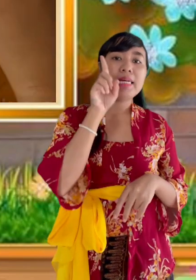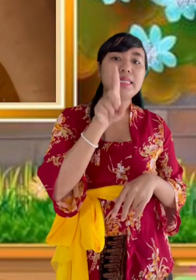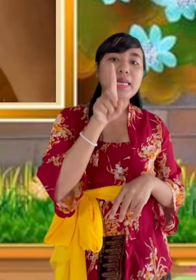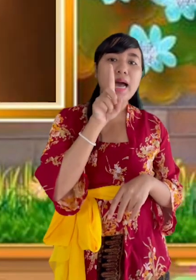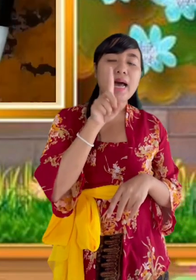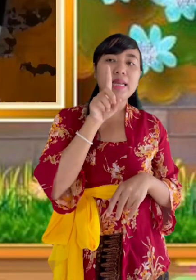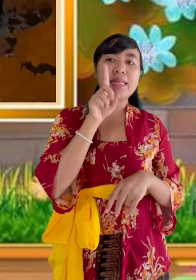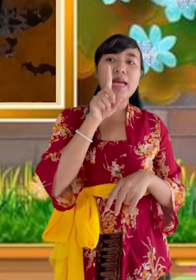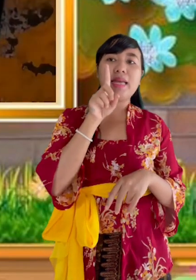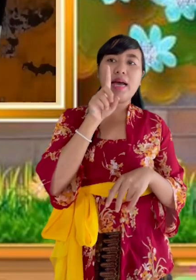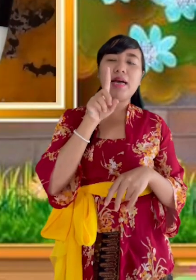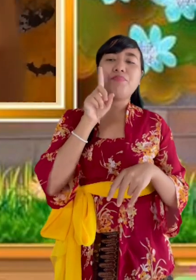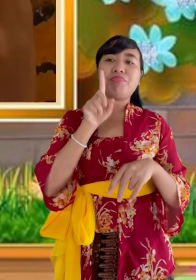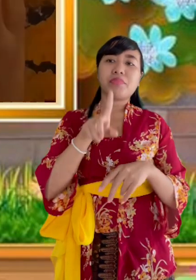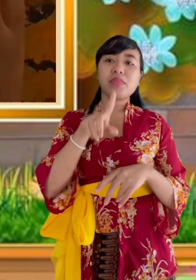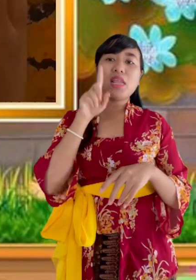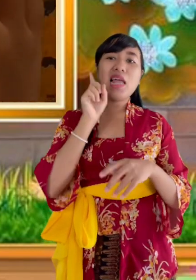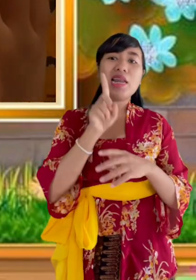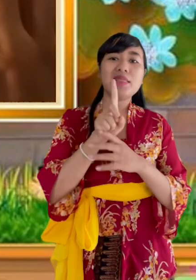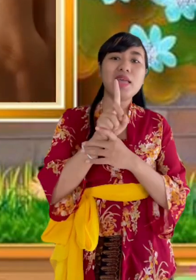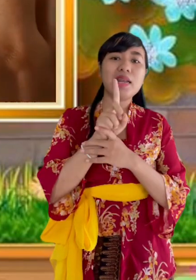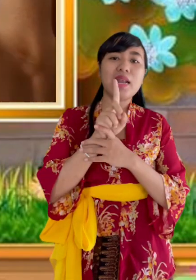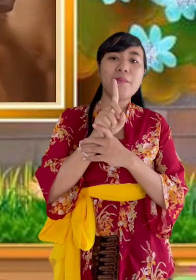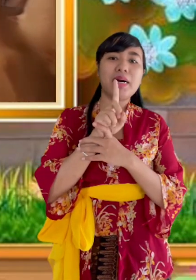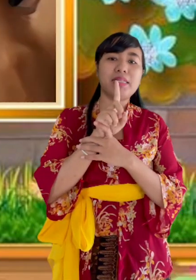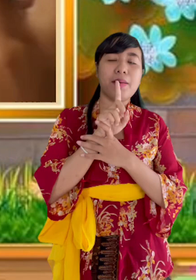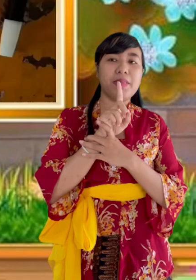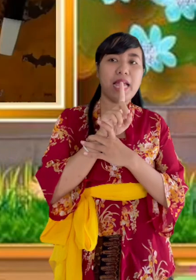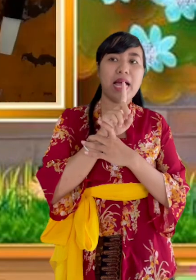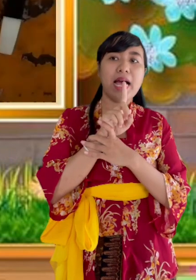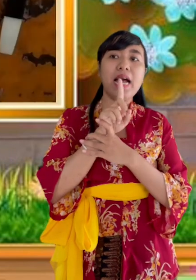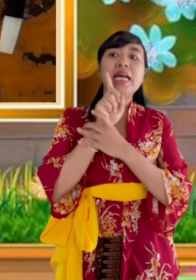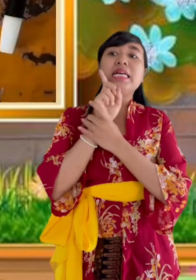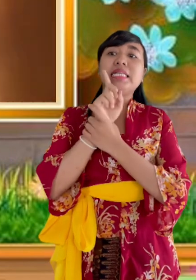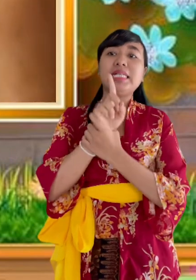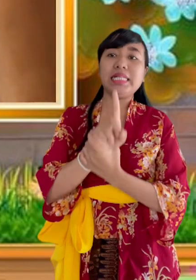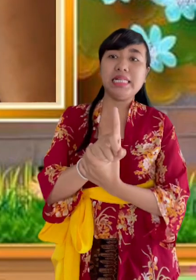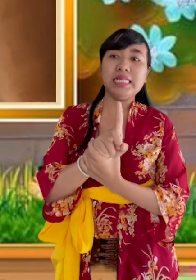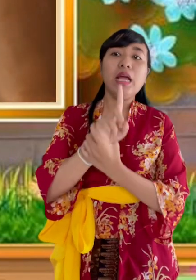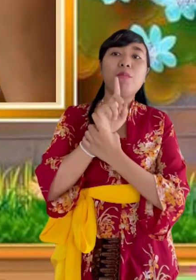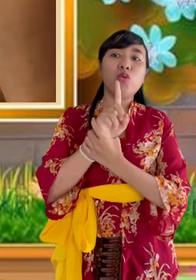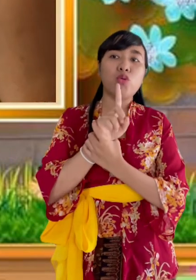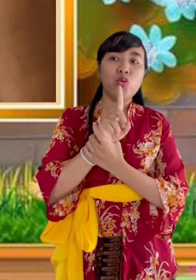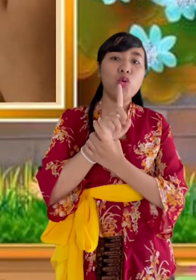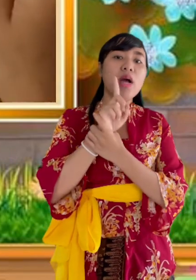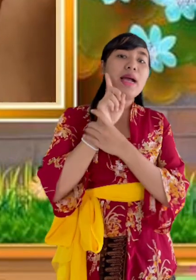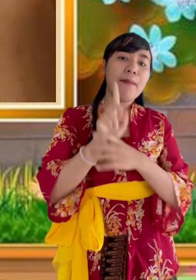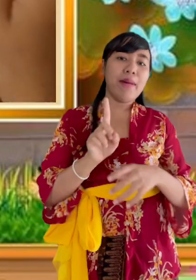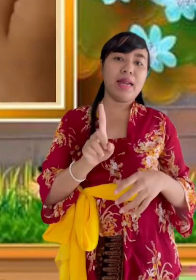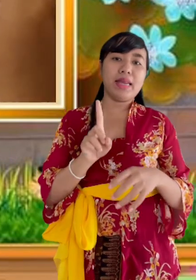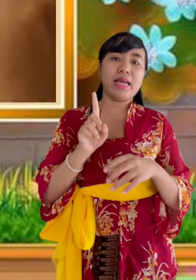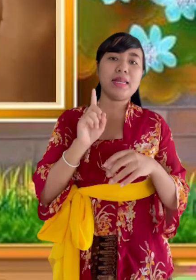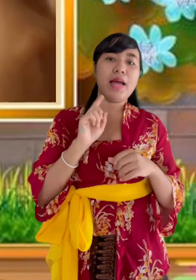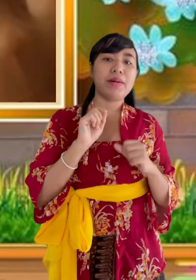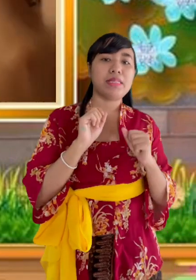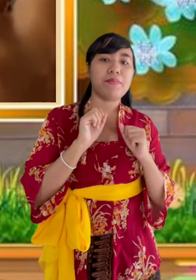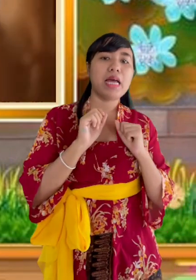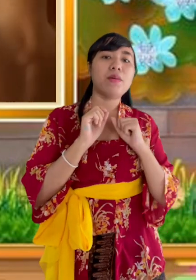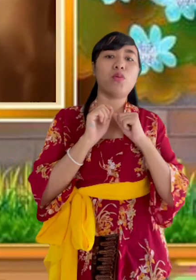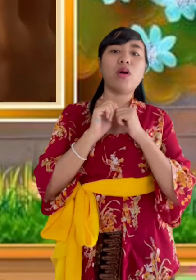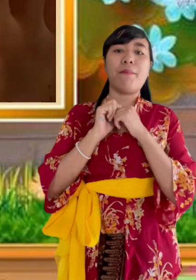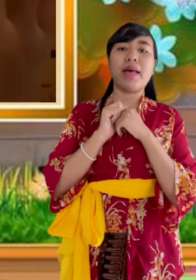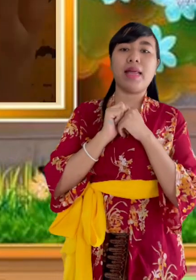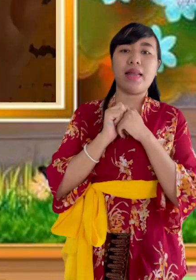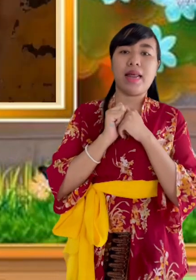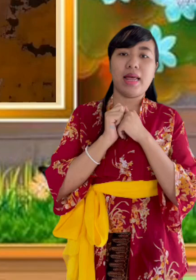menggunakan jarinya ya. Nanti anak-anak mengecapnya di buku gambar. Ingat ya, mengecapnya